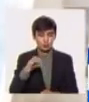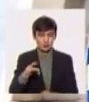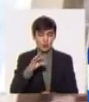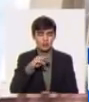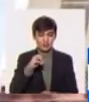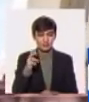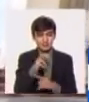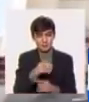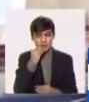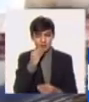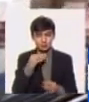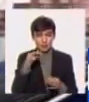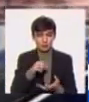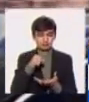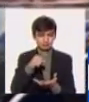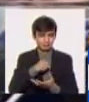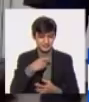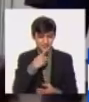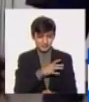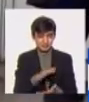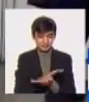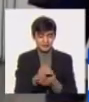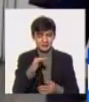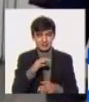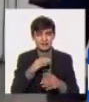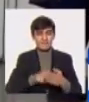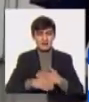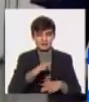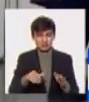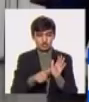за продуктами. Она растит 6-летнего сына с инвалидностью и